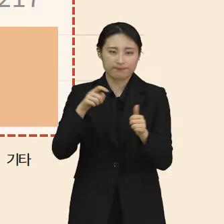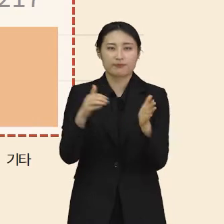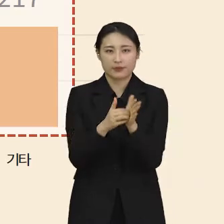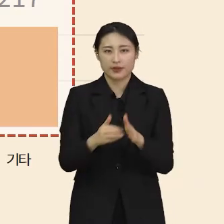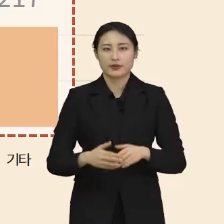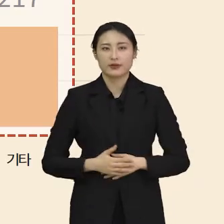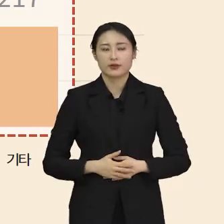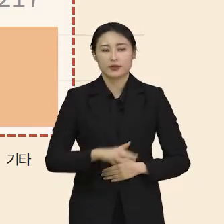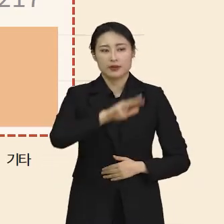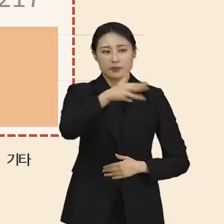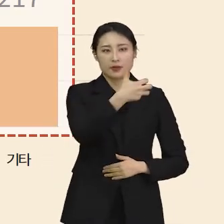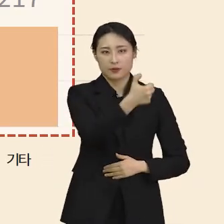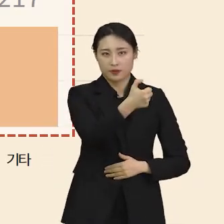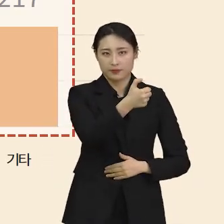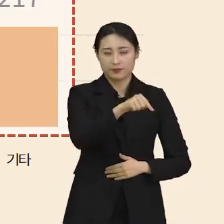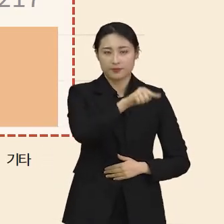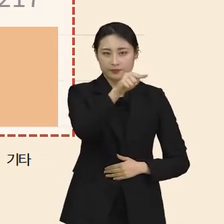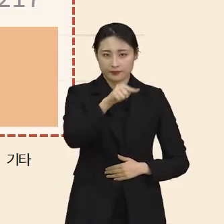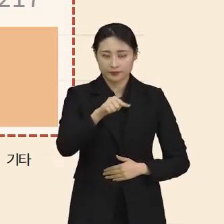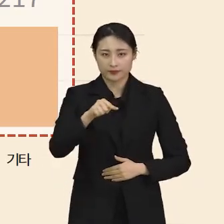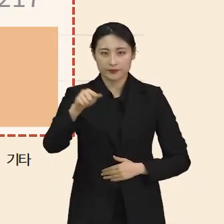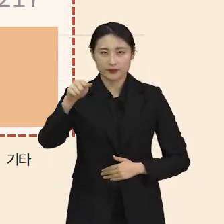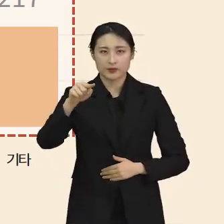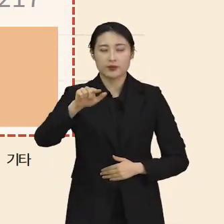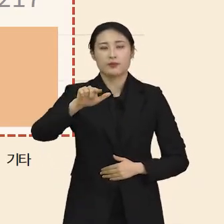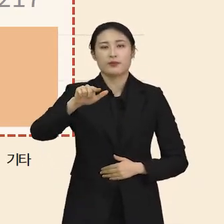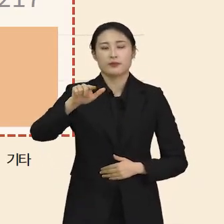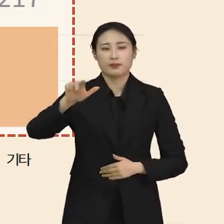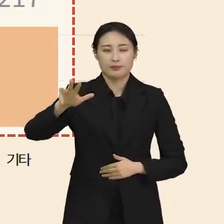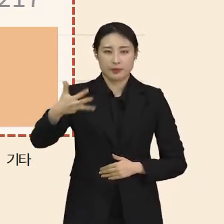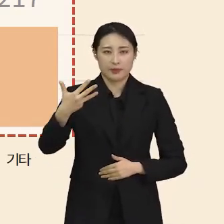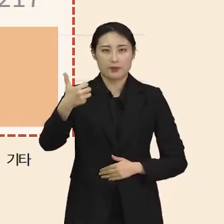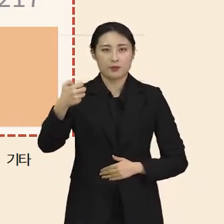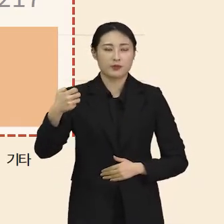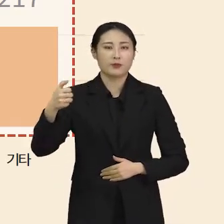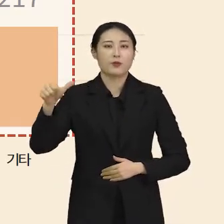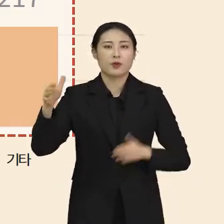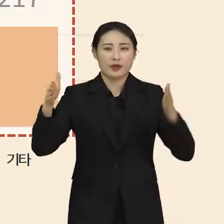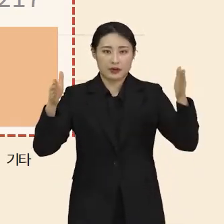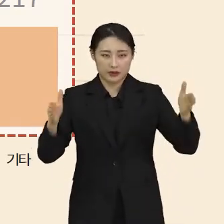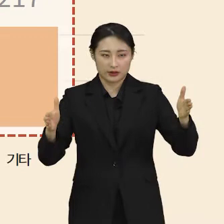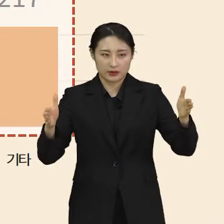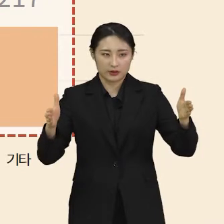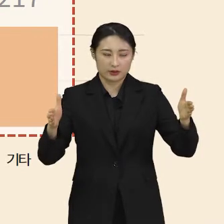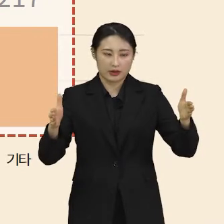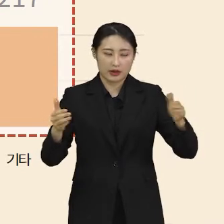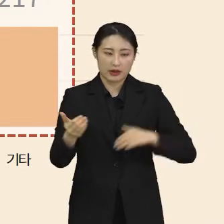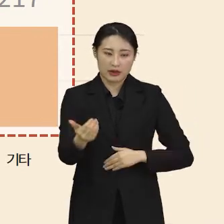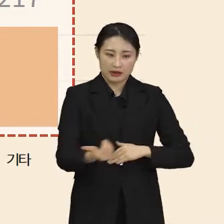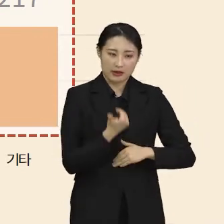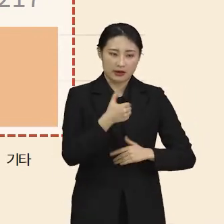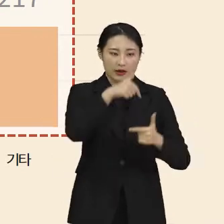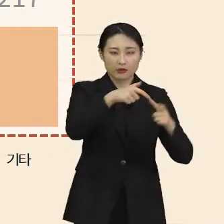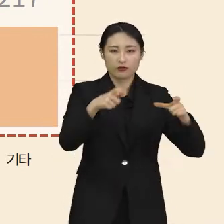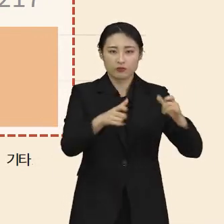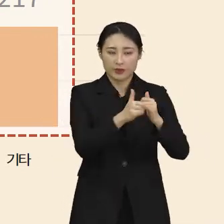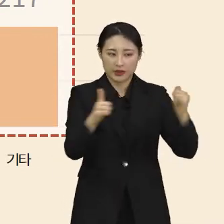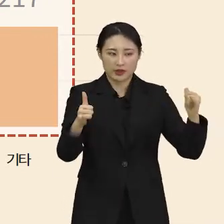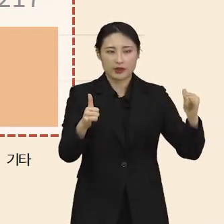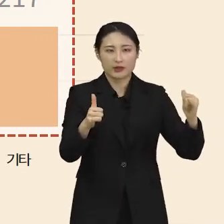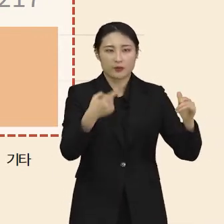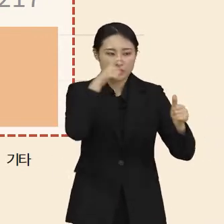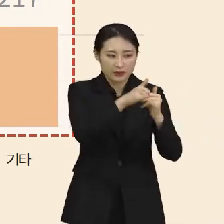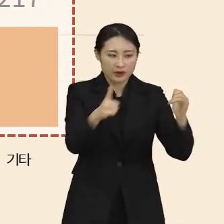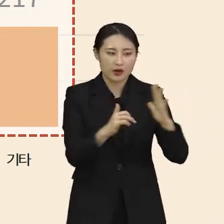확진받았습니다. 850, 851, 853, 854번은 각각 앞서 확진받은 강남구민의